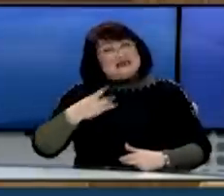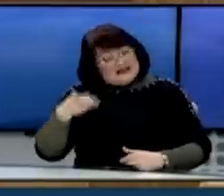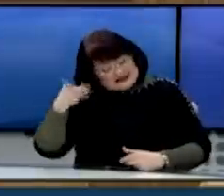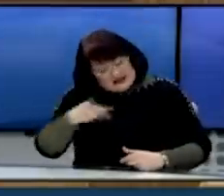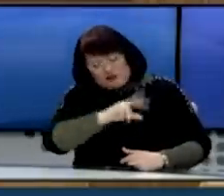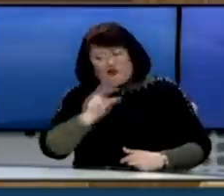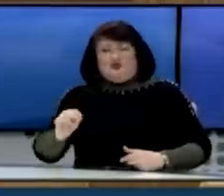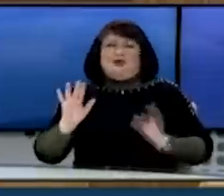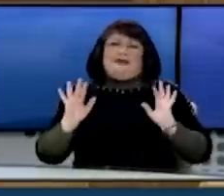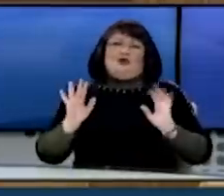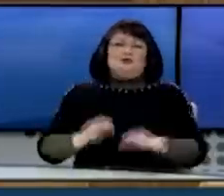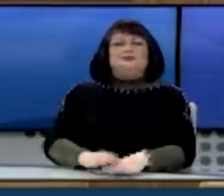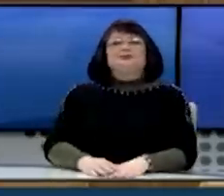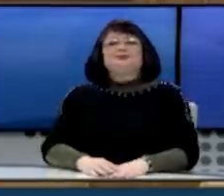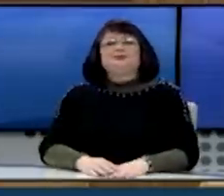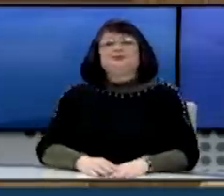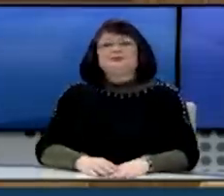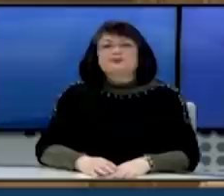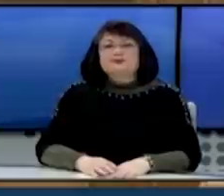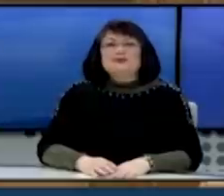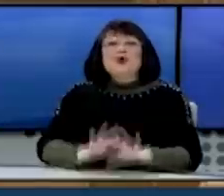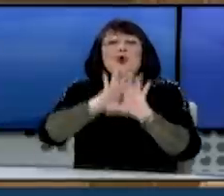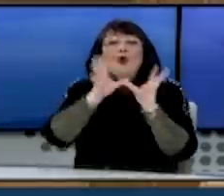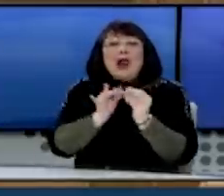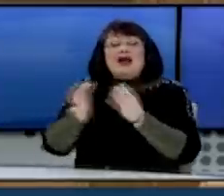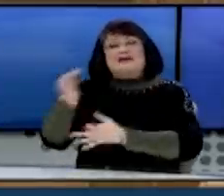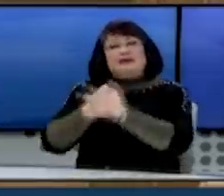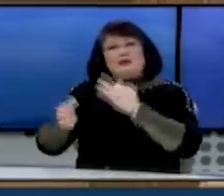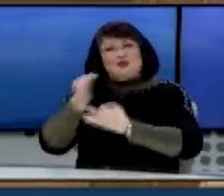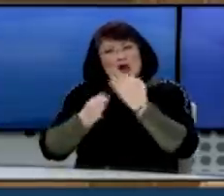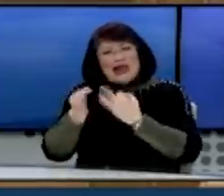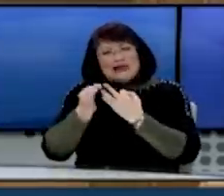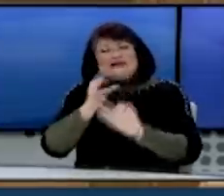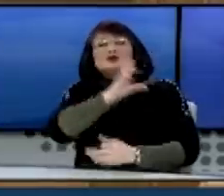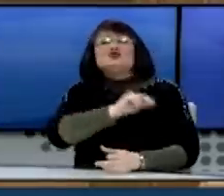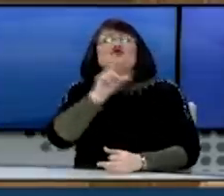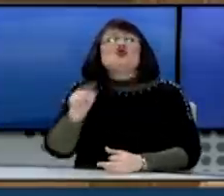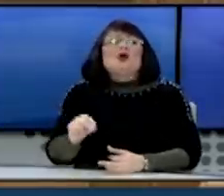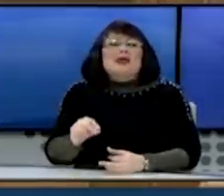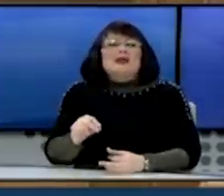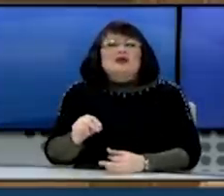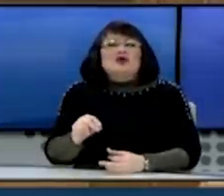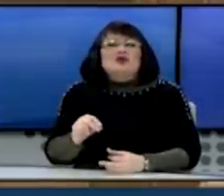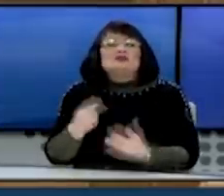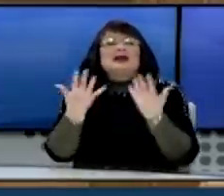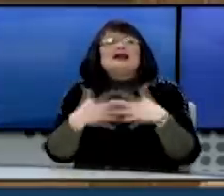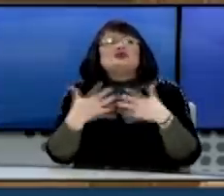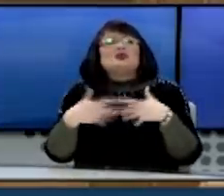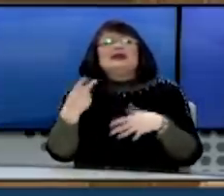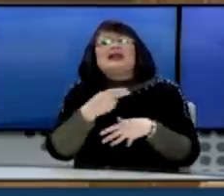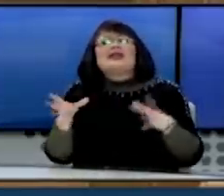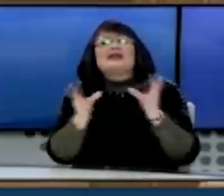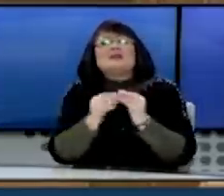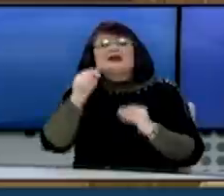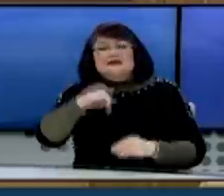σας. Όλα όσα εντοπίζετε ακουμπούν στον ίδιο χαρακτήρα στη λειτουργία